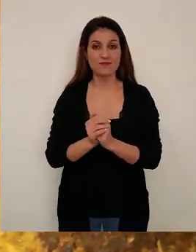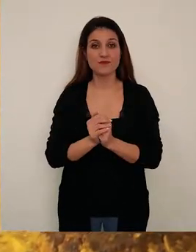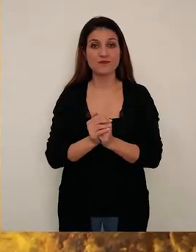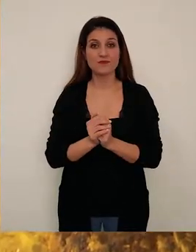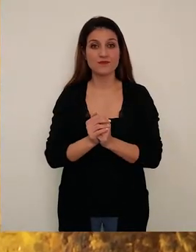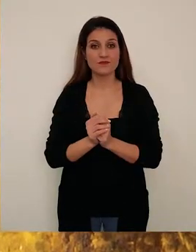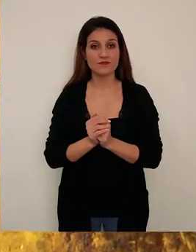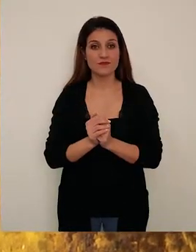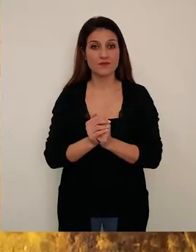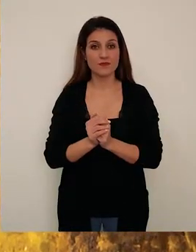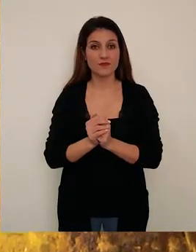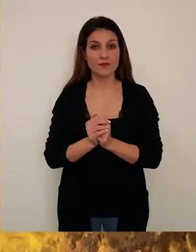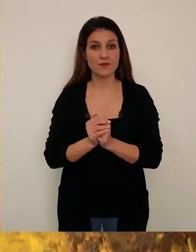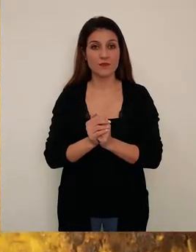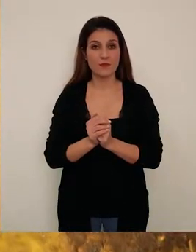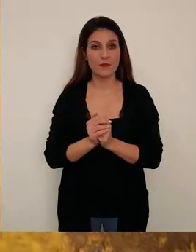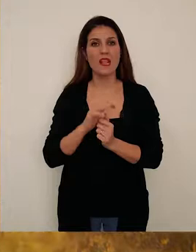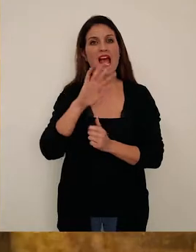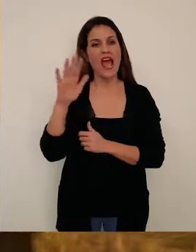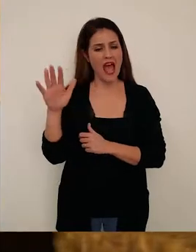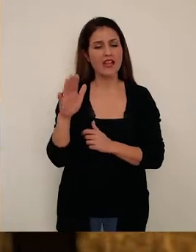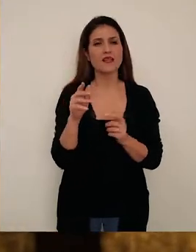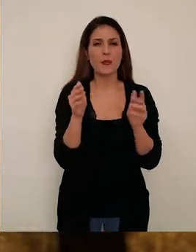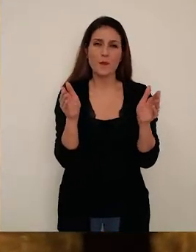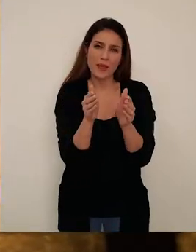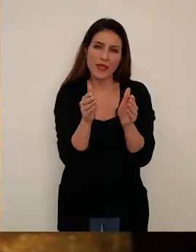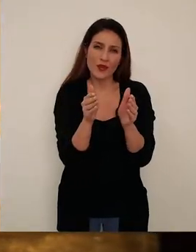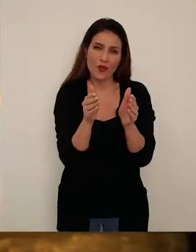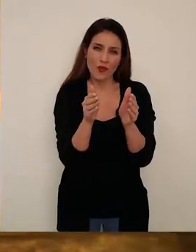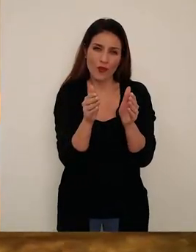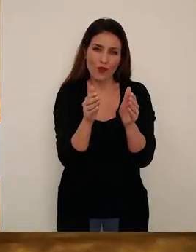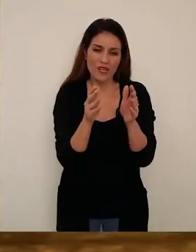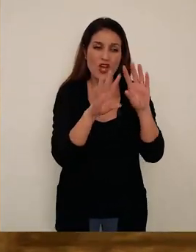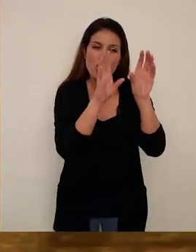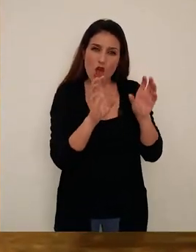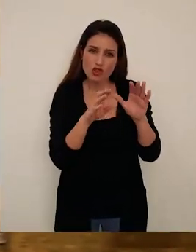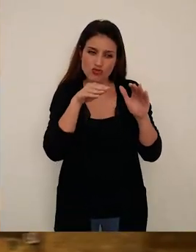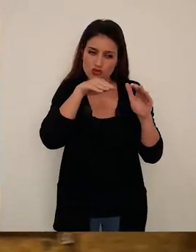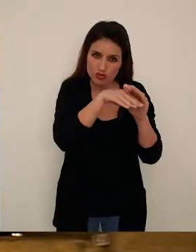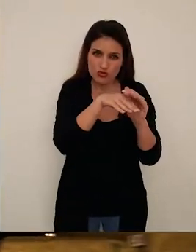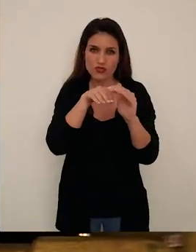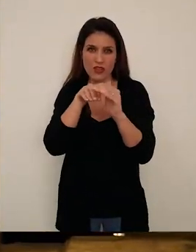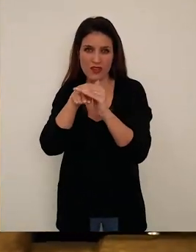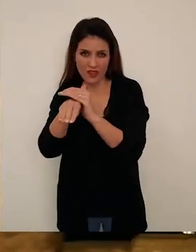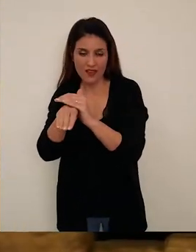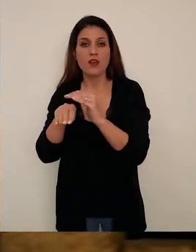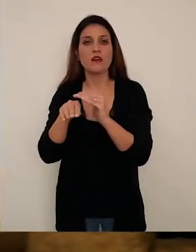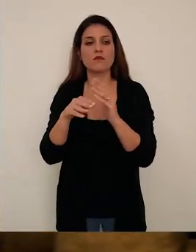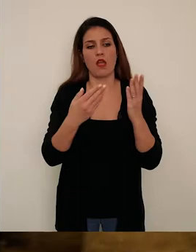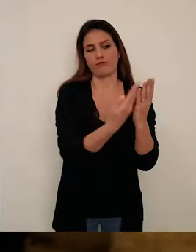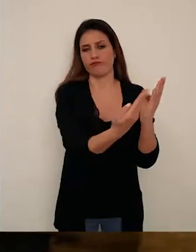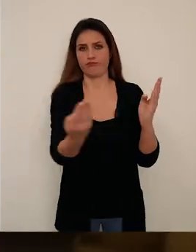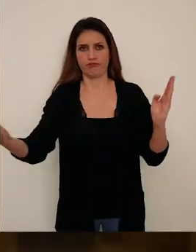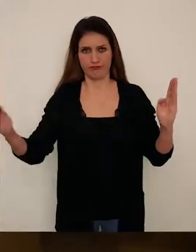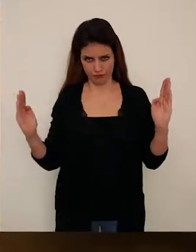Vi sono poi una serie di altri piccoli ambienti scavati nel banco roccioso e che si affacciano nell'area della vasca. Tra questi